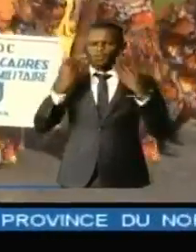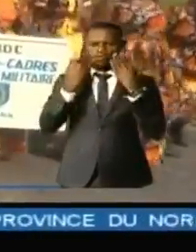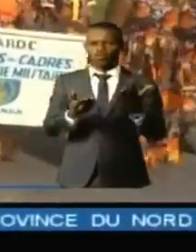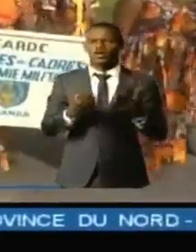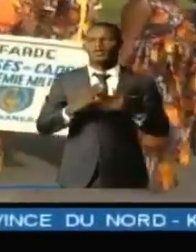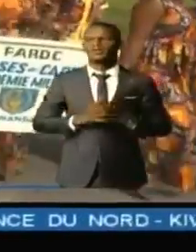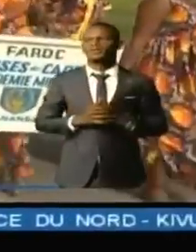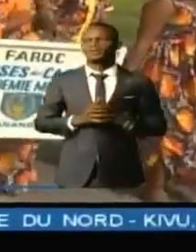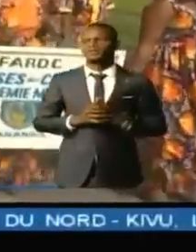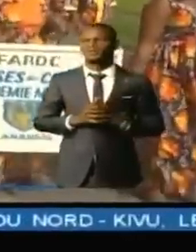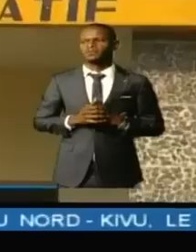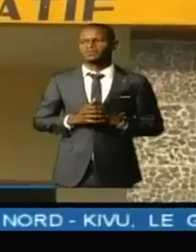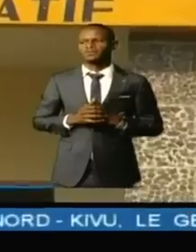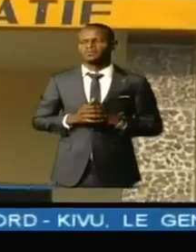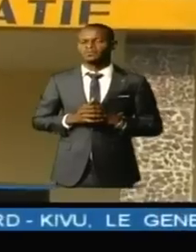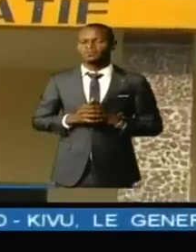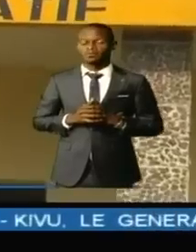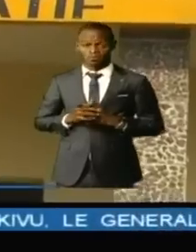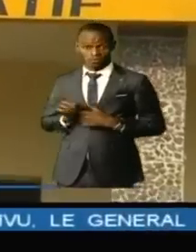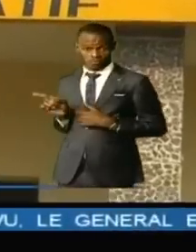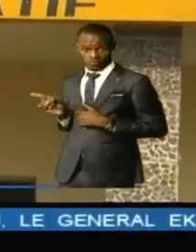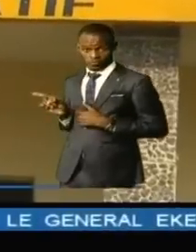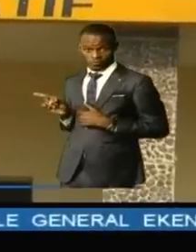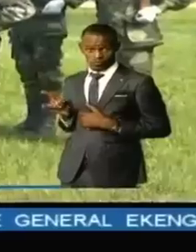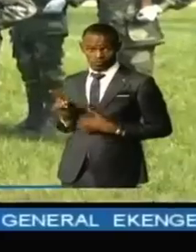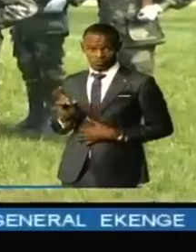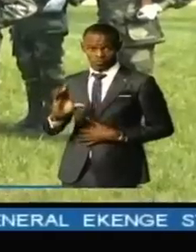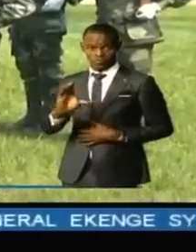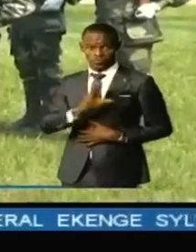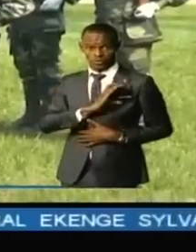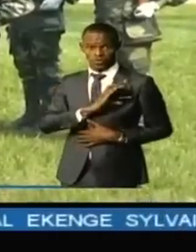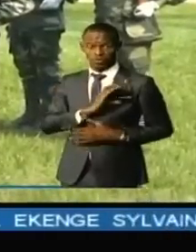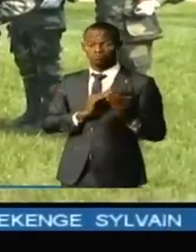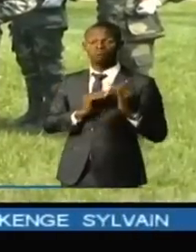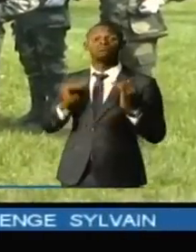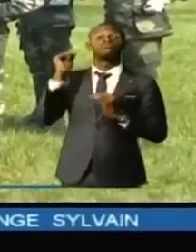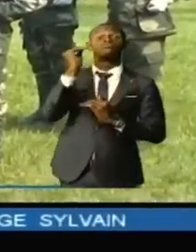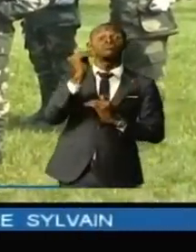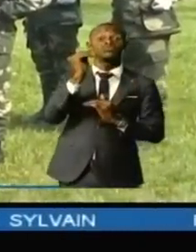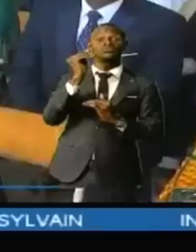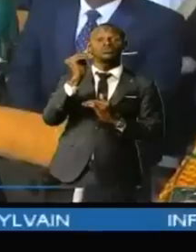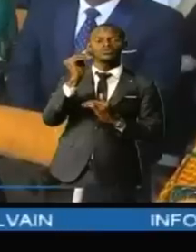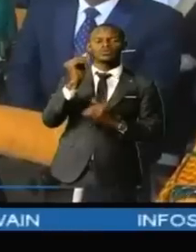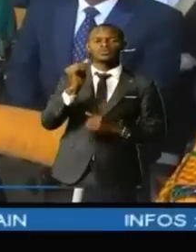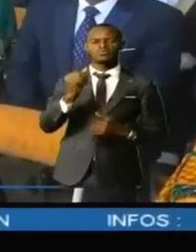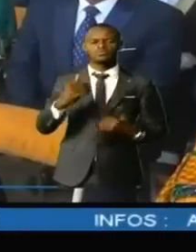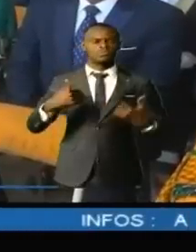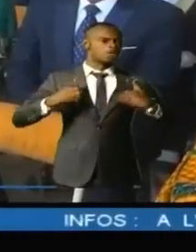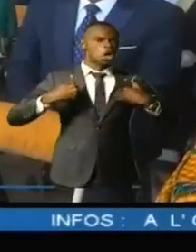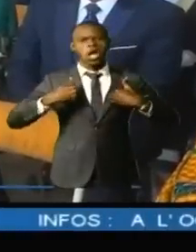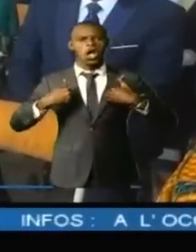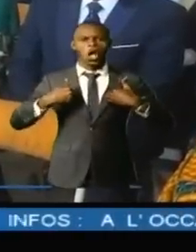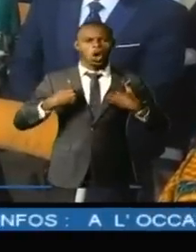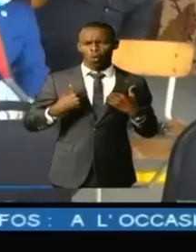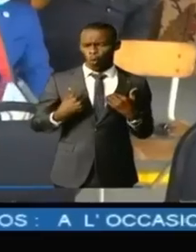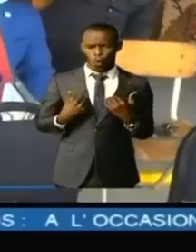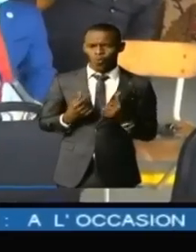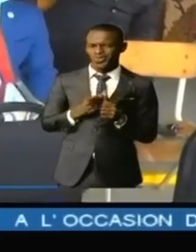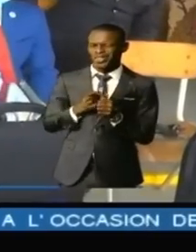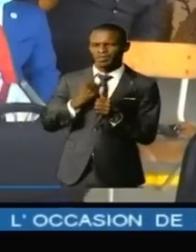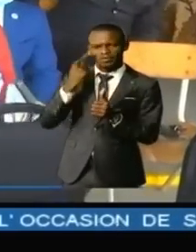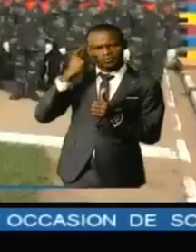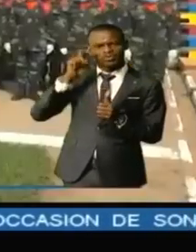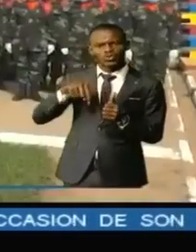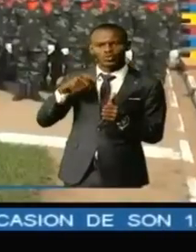Il ne sert à rien de se proclamer officier sans savoir le but pour lequel on est formé. C'est en ces termes que le ministre de la Défense nationale